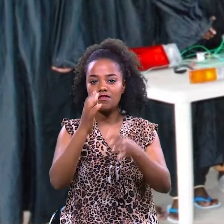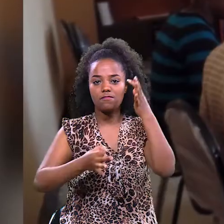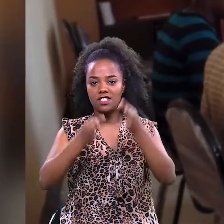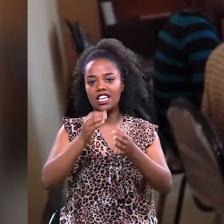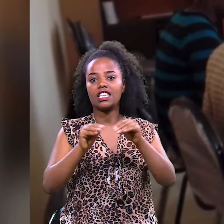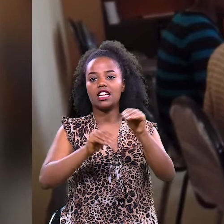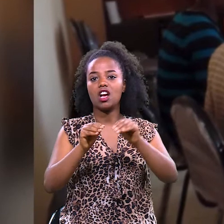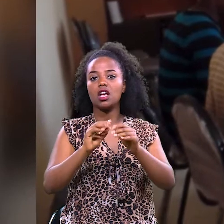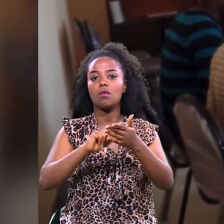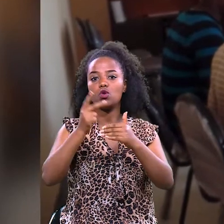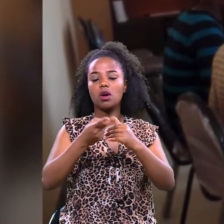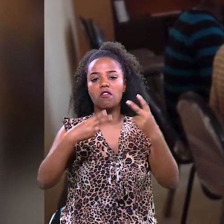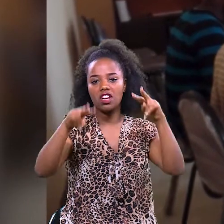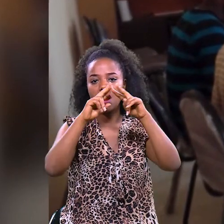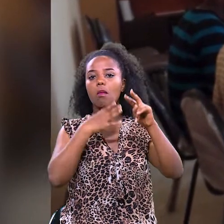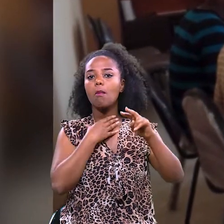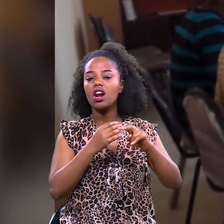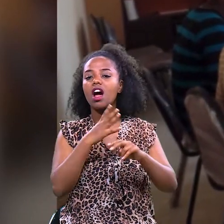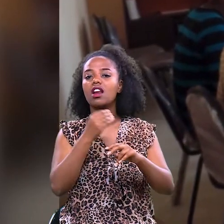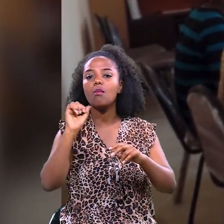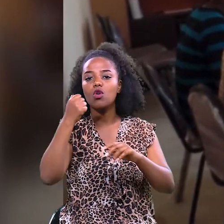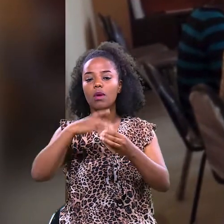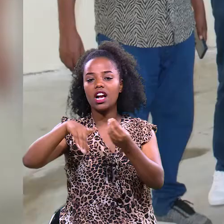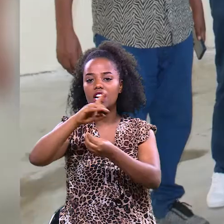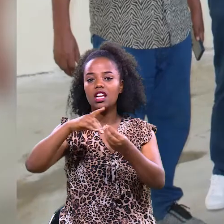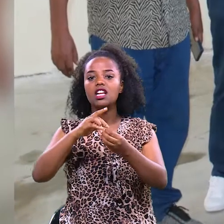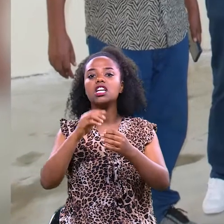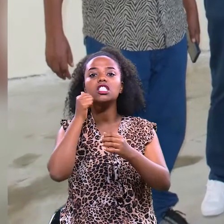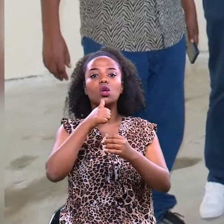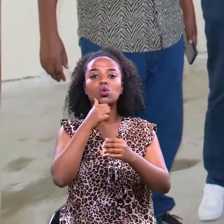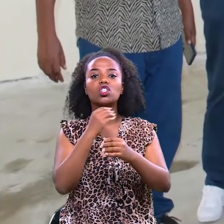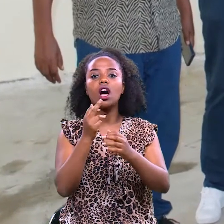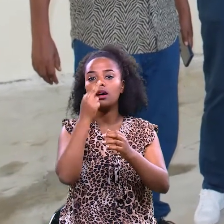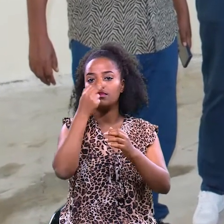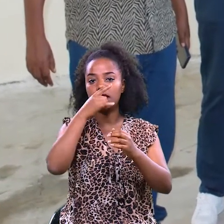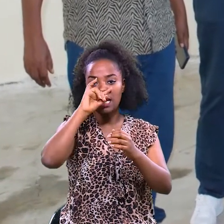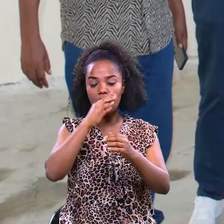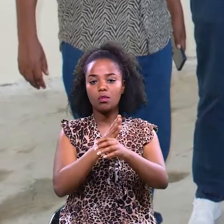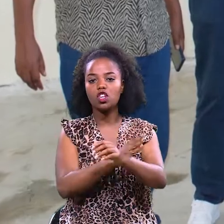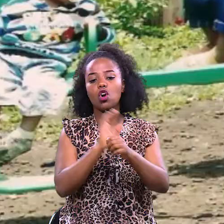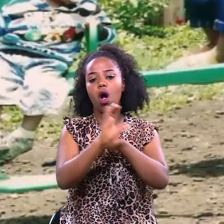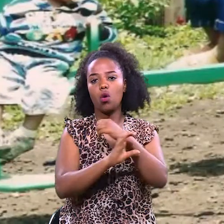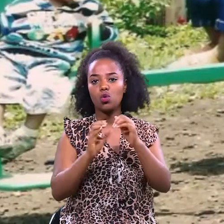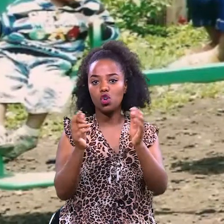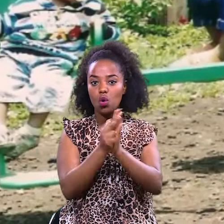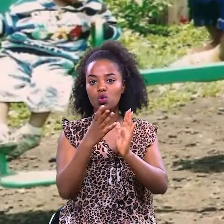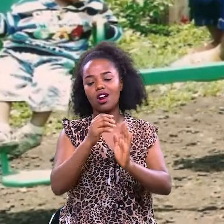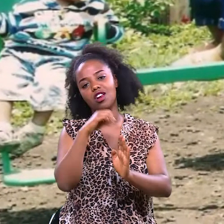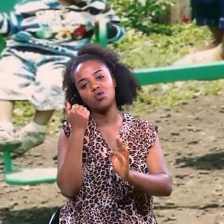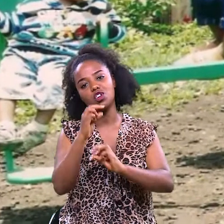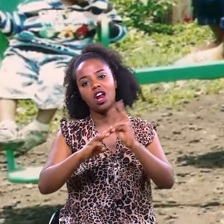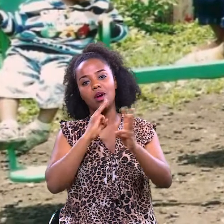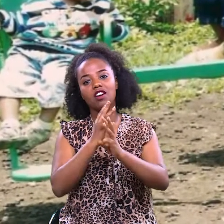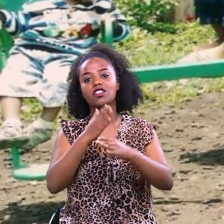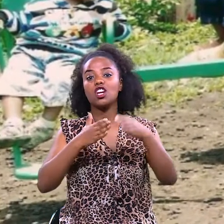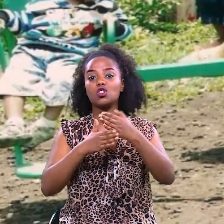USAID የፍትህ እንቅስቃሴ ፕሮጀክት በሚል በፌዴራል በአማራና በኦሮሚያ ክልል ማረሚያ ቤቶች የሴቶችና ህጻናት ማሻሻያዎች፣ ሀገራዊ